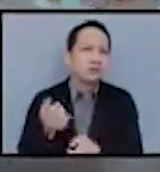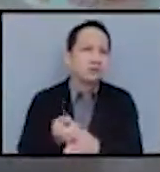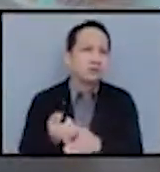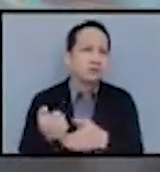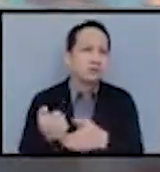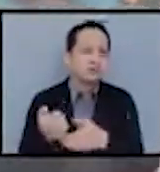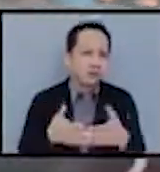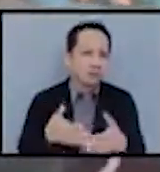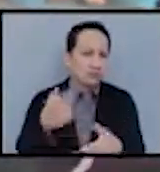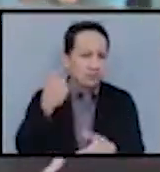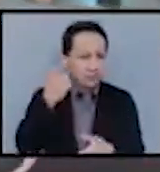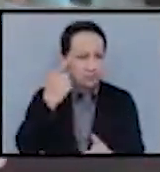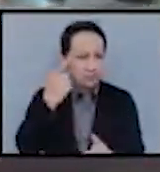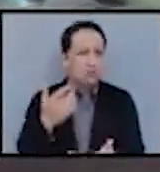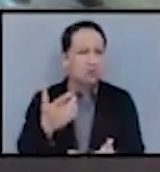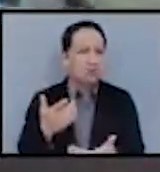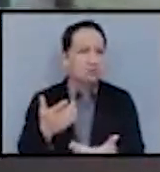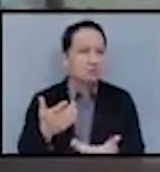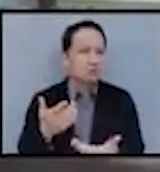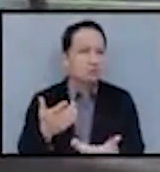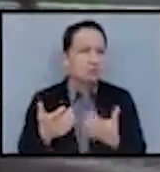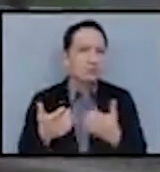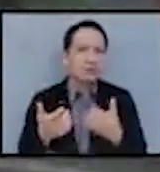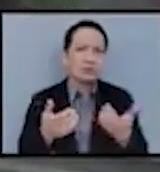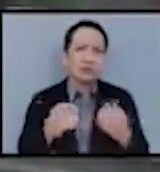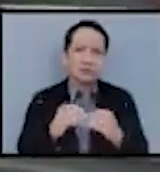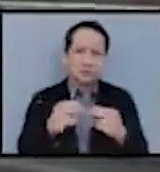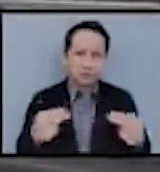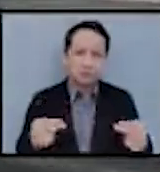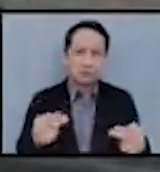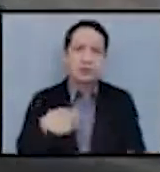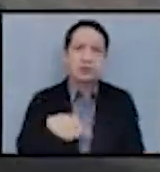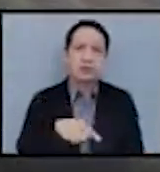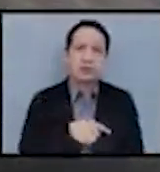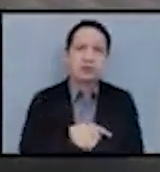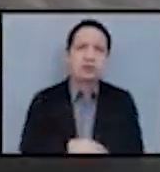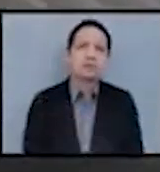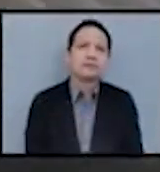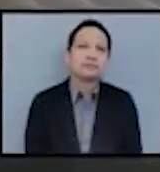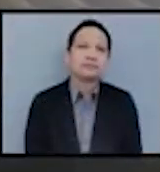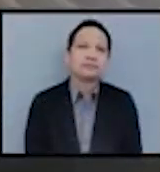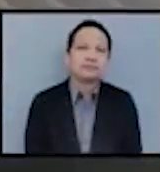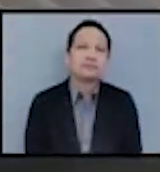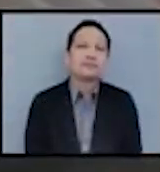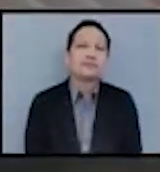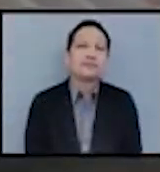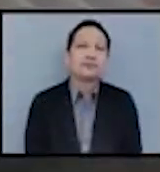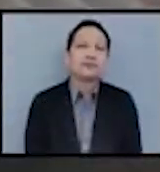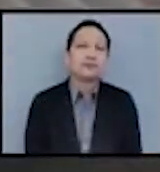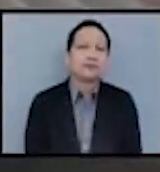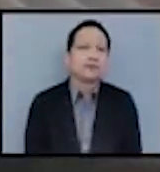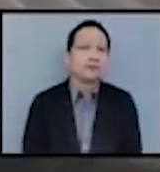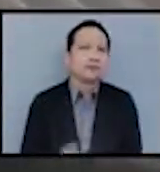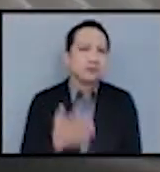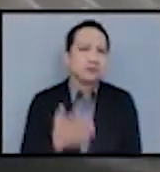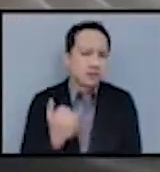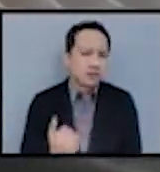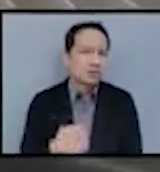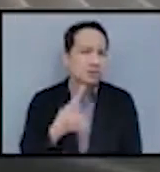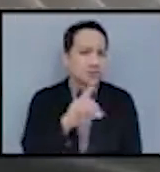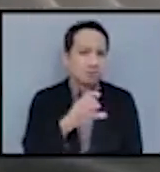Inaakala mo, oh, oh, oh. Ngunit sheto po